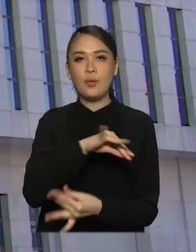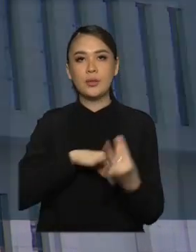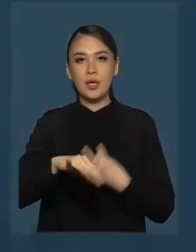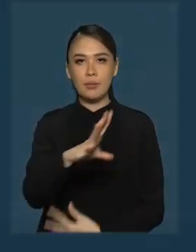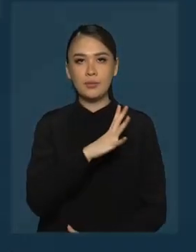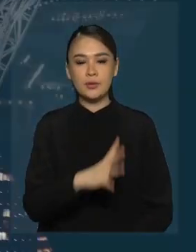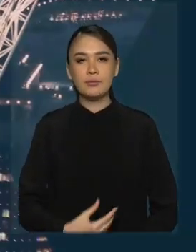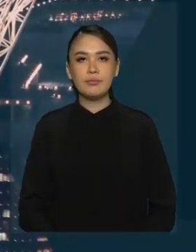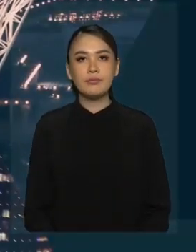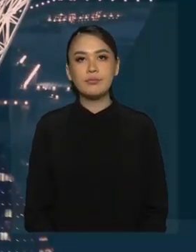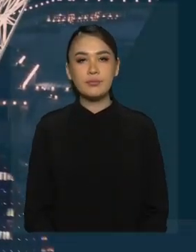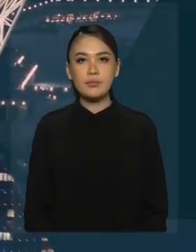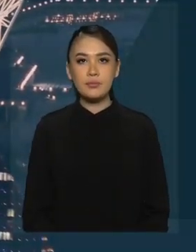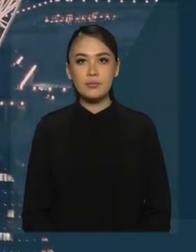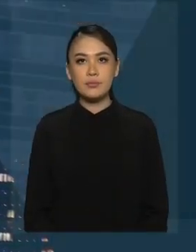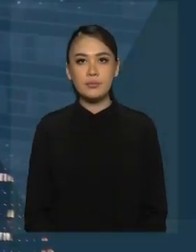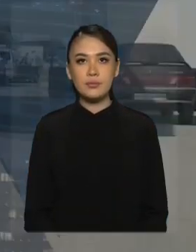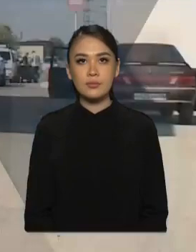эксперты.